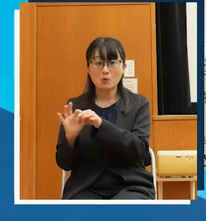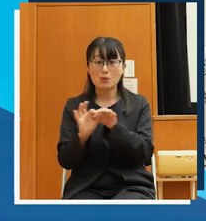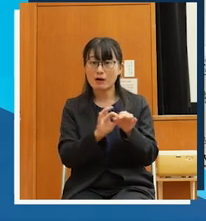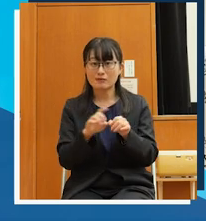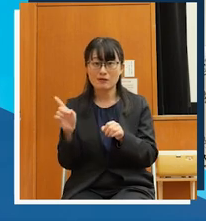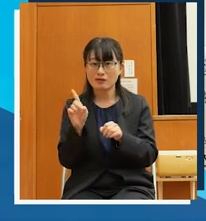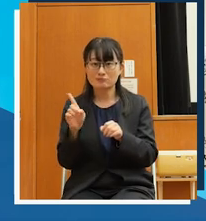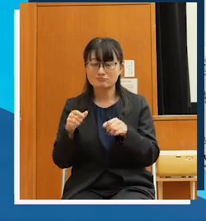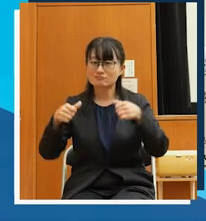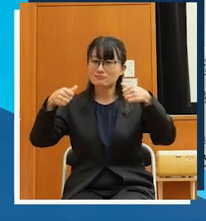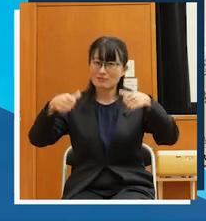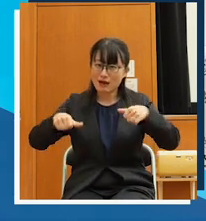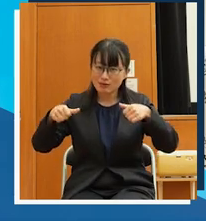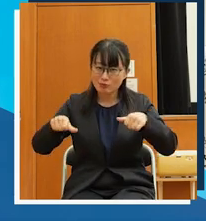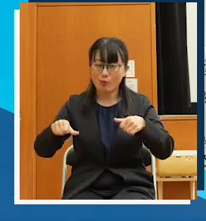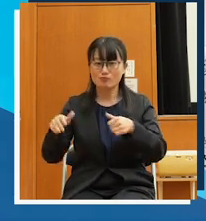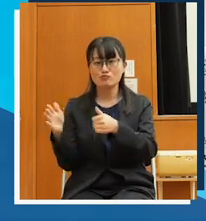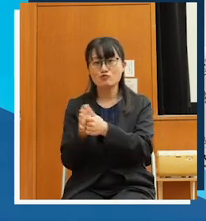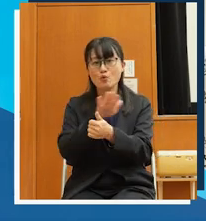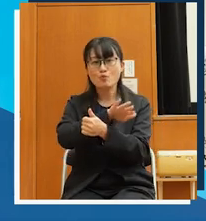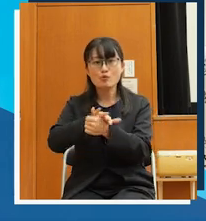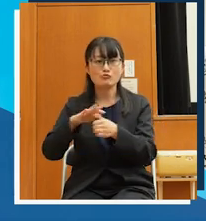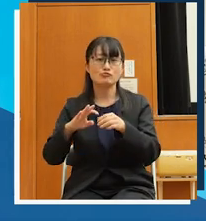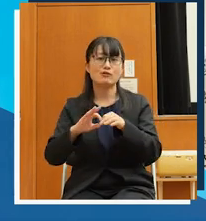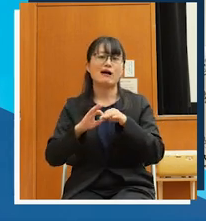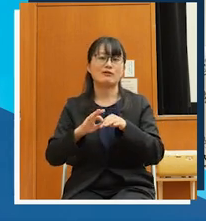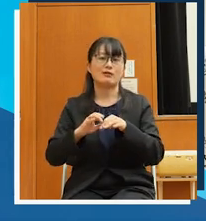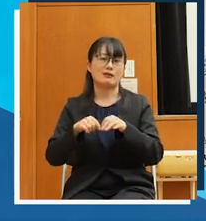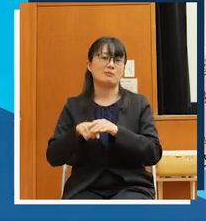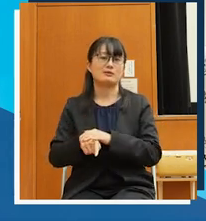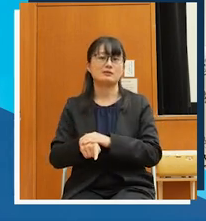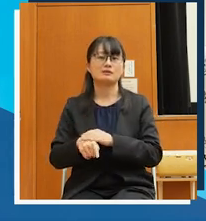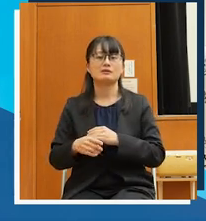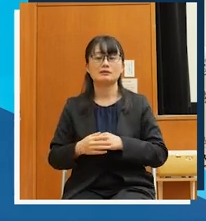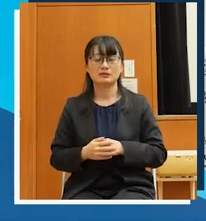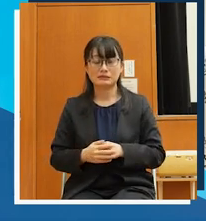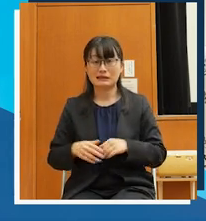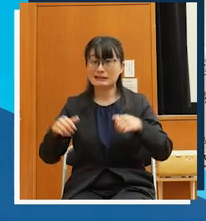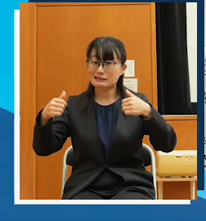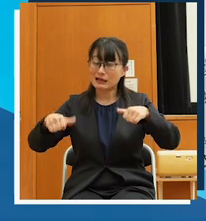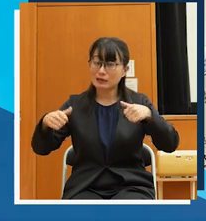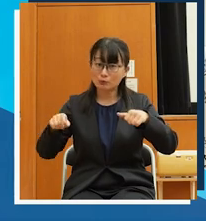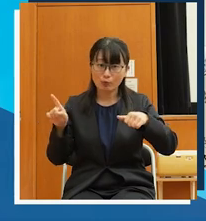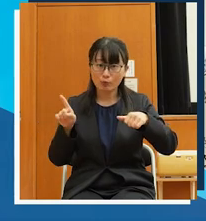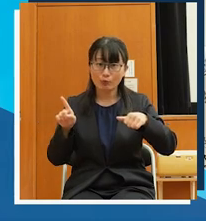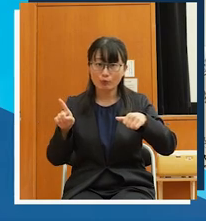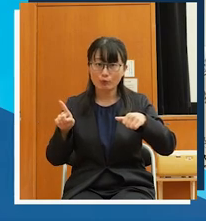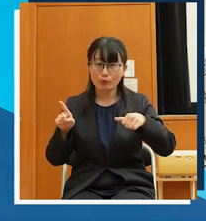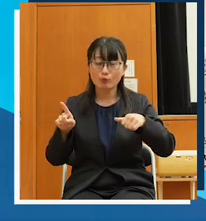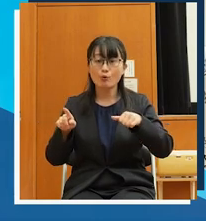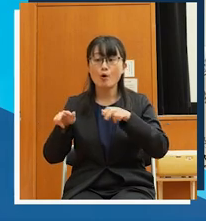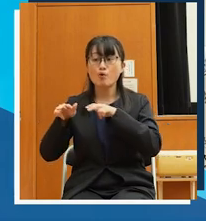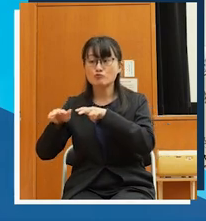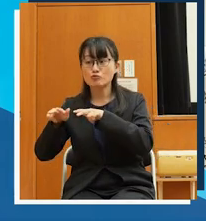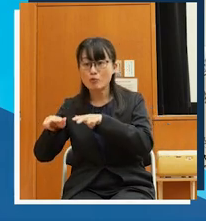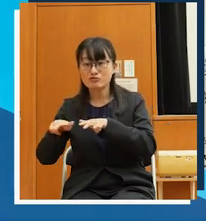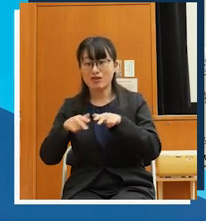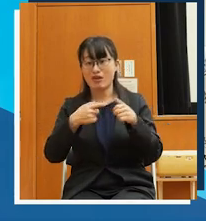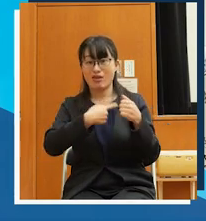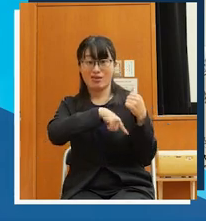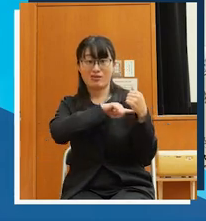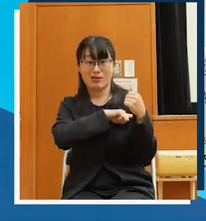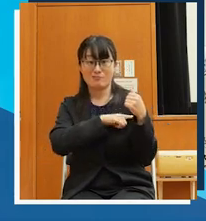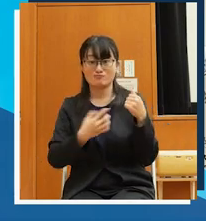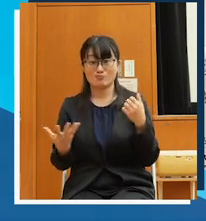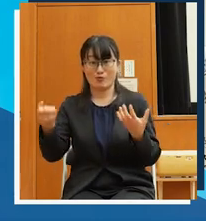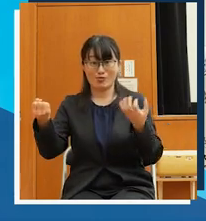ありそして協力関係になるべきだということですえ対等っってのはそれぞれの行政権あるいは立法権も持ってますけどそう